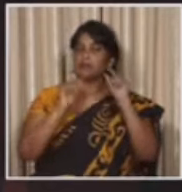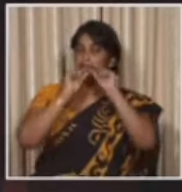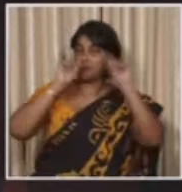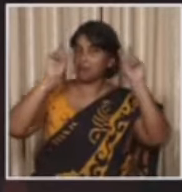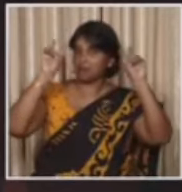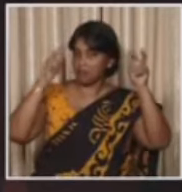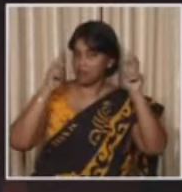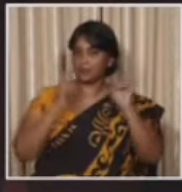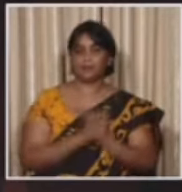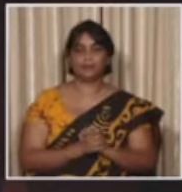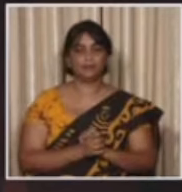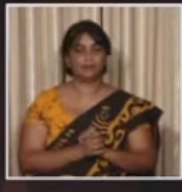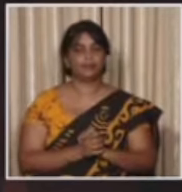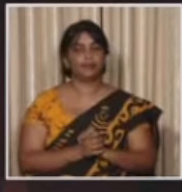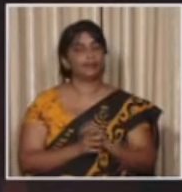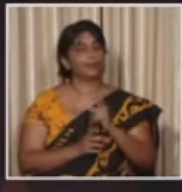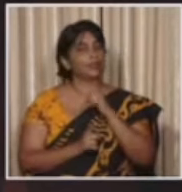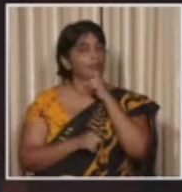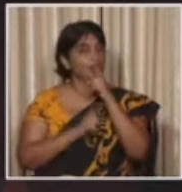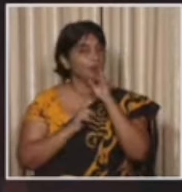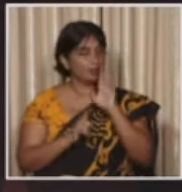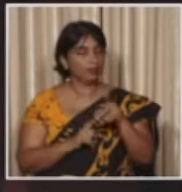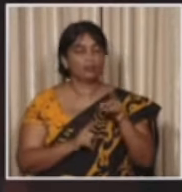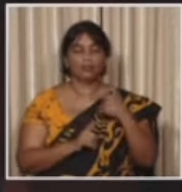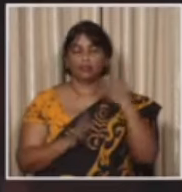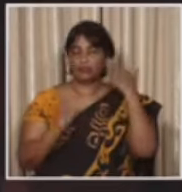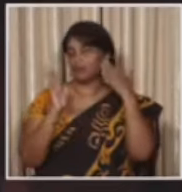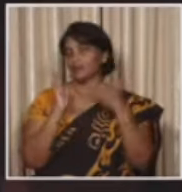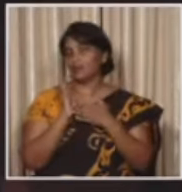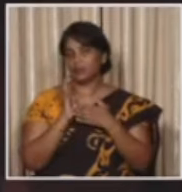මාතෘකාවක්, කතා කරපු විෂයක්,